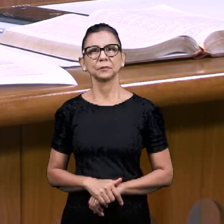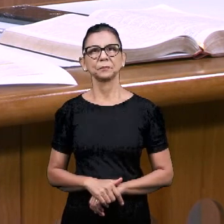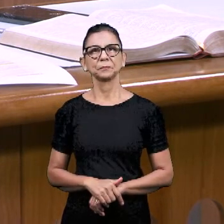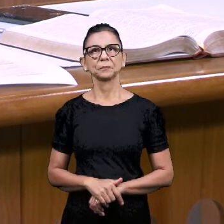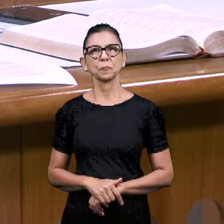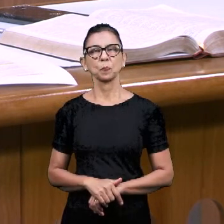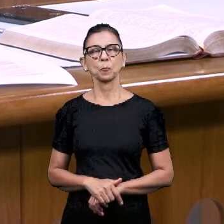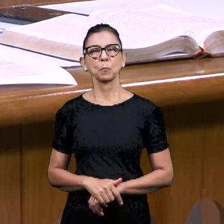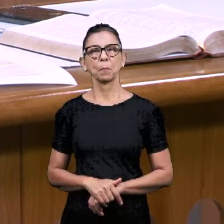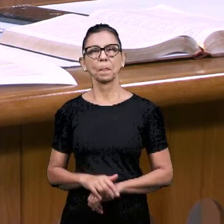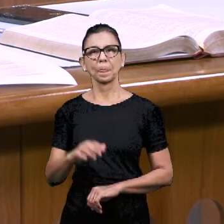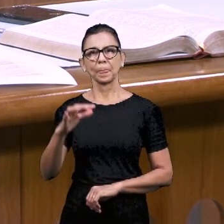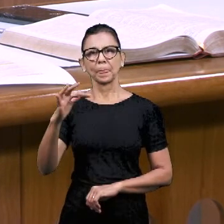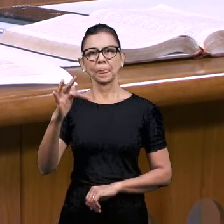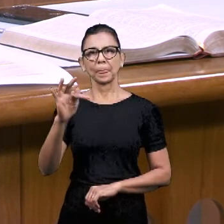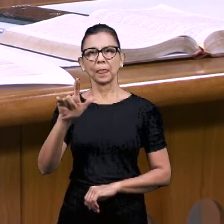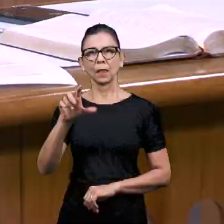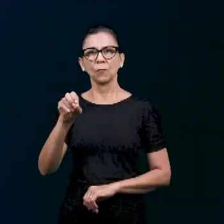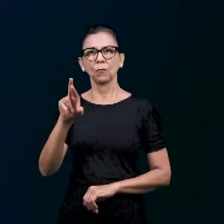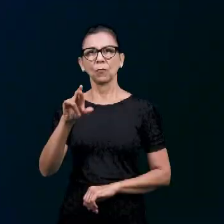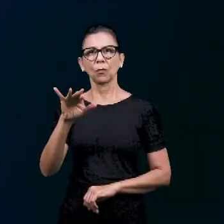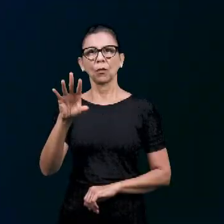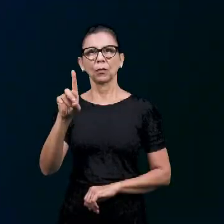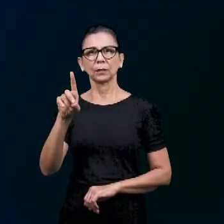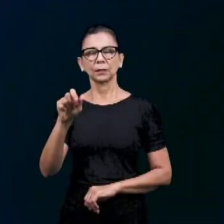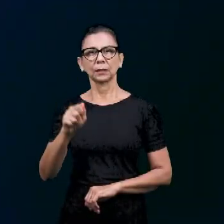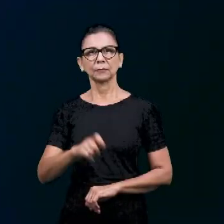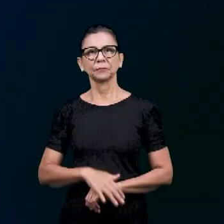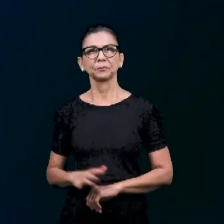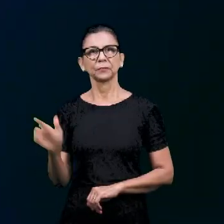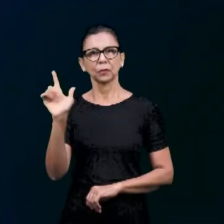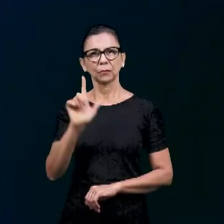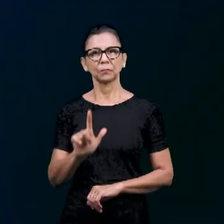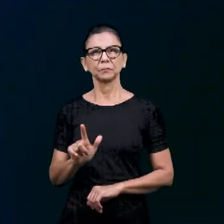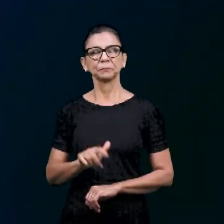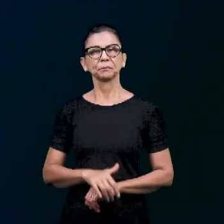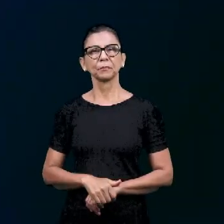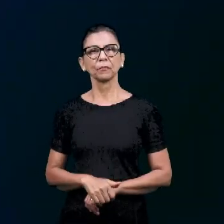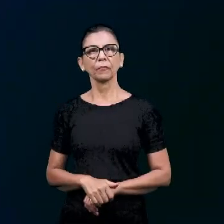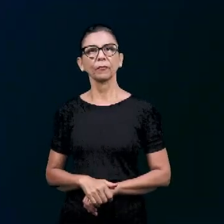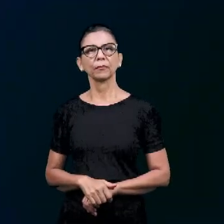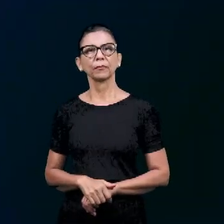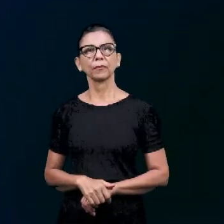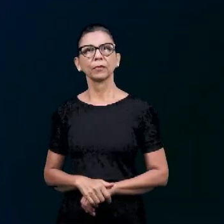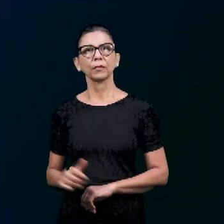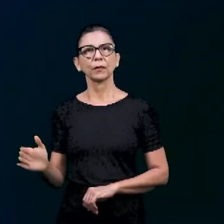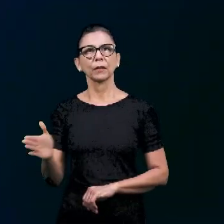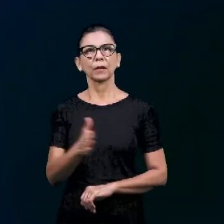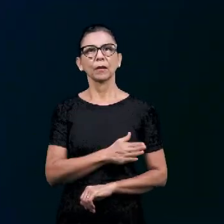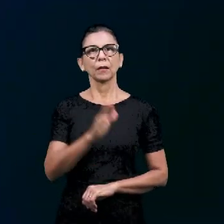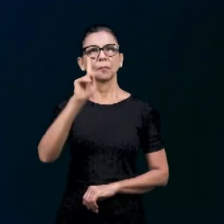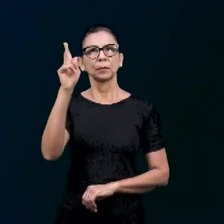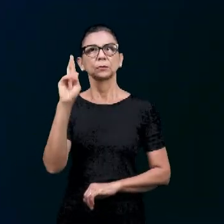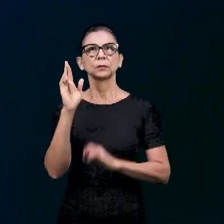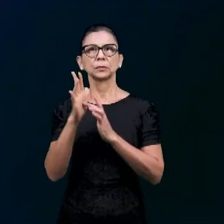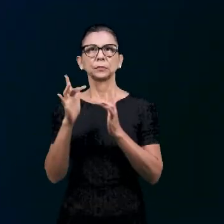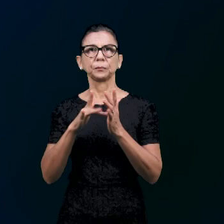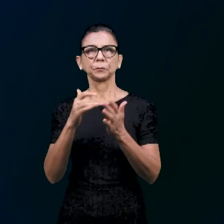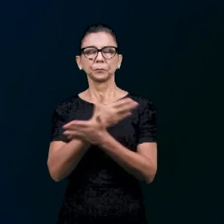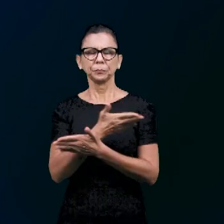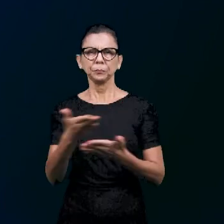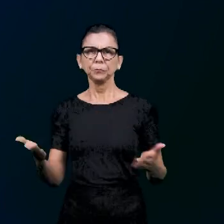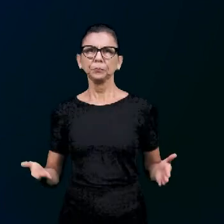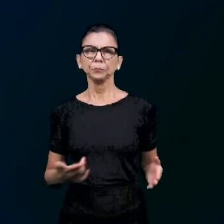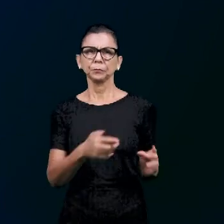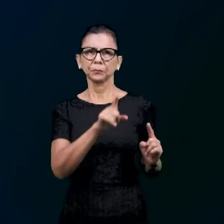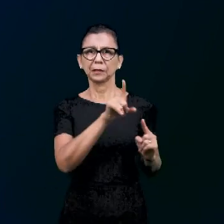frère, notre diacre Marco Aurelio va donner la réponse. La paix du Seigneur Jésus à tous. L'adversaire, il a toujours